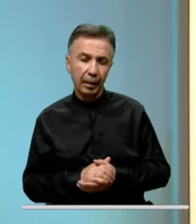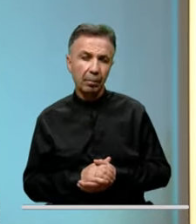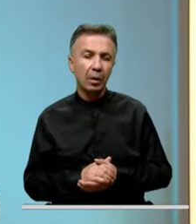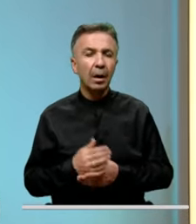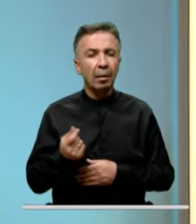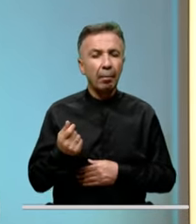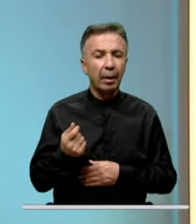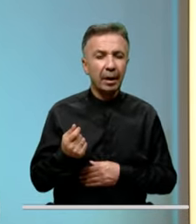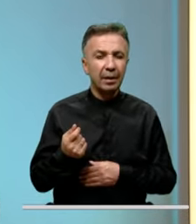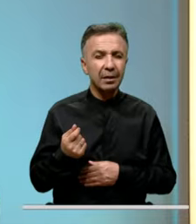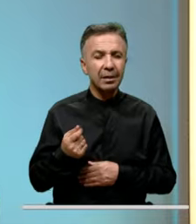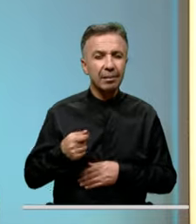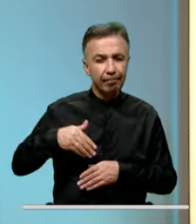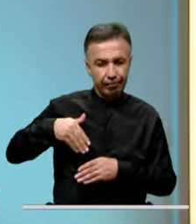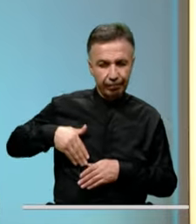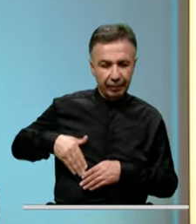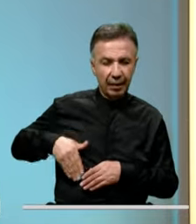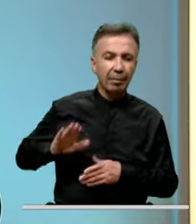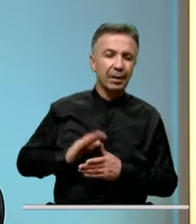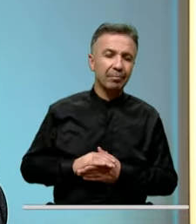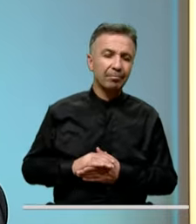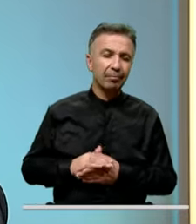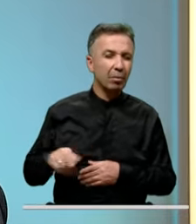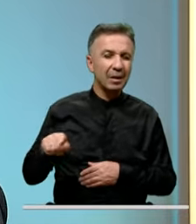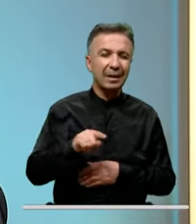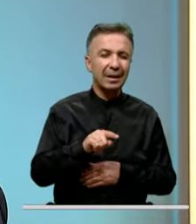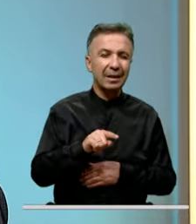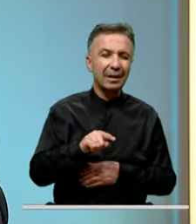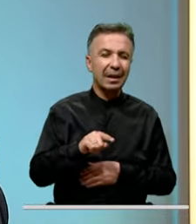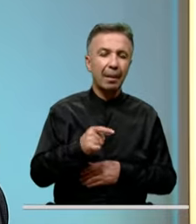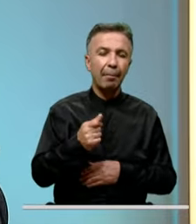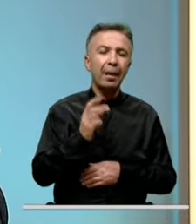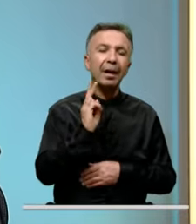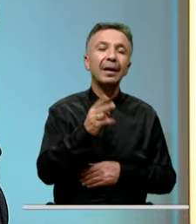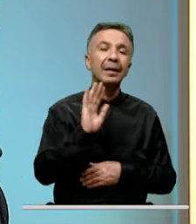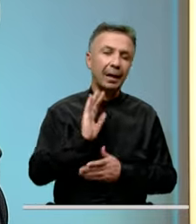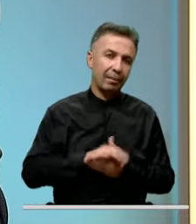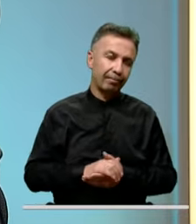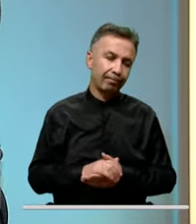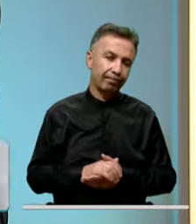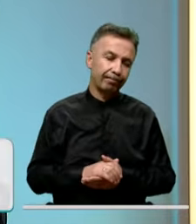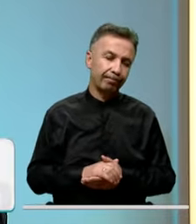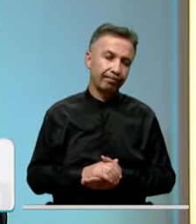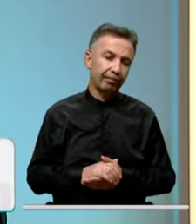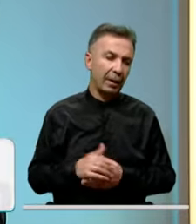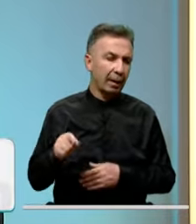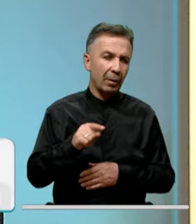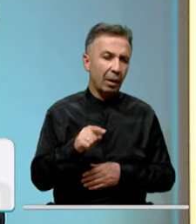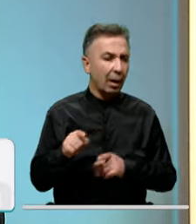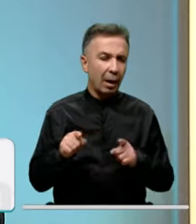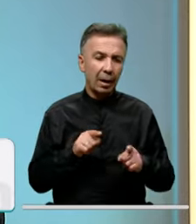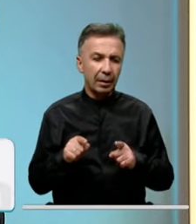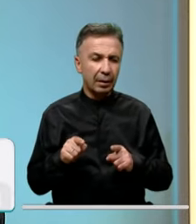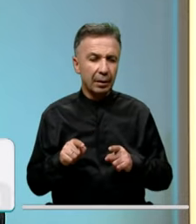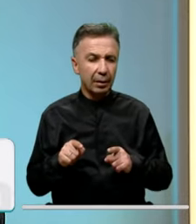kesenize koymayın, cüzdanınıza koymayın, bu sizin değil. Sizin bundan hangi usulle